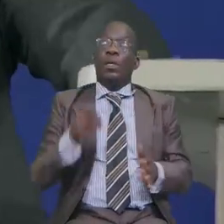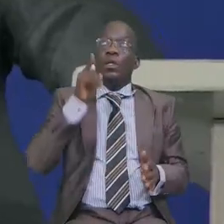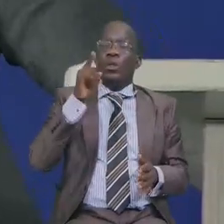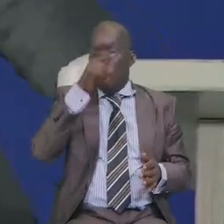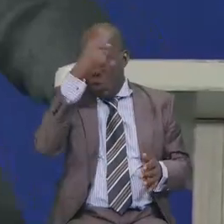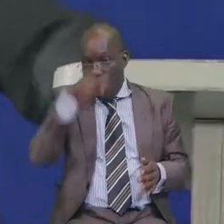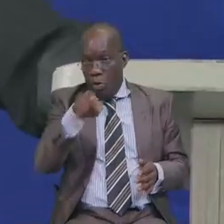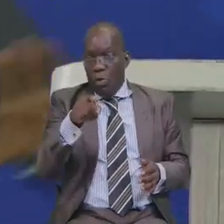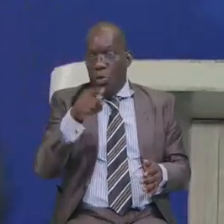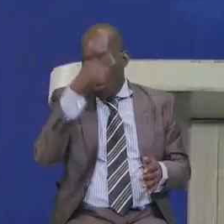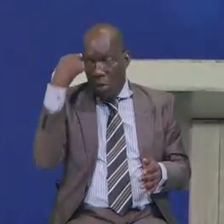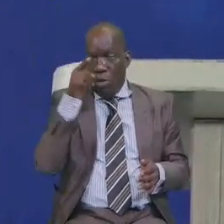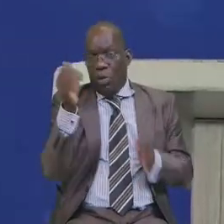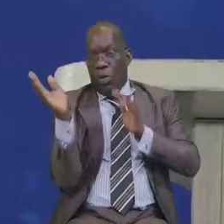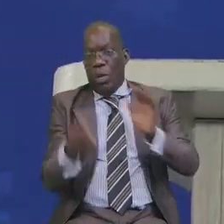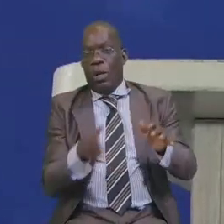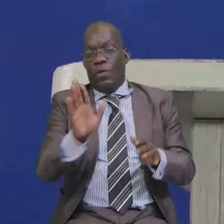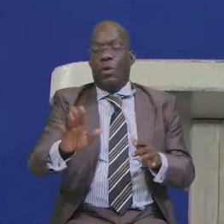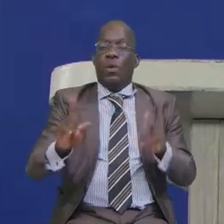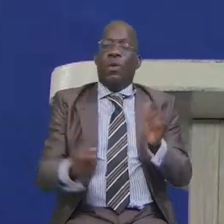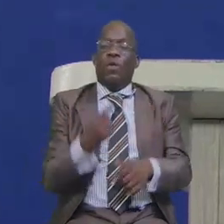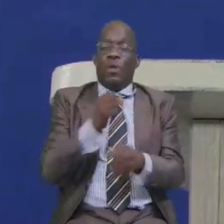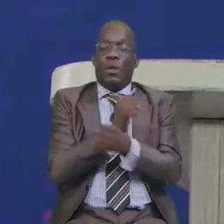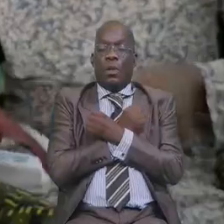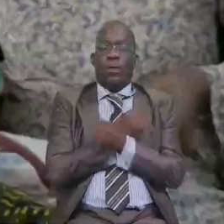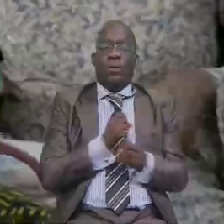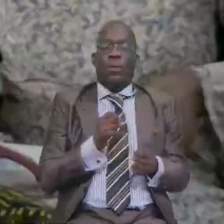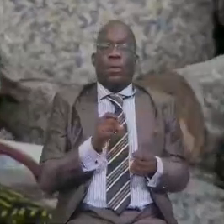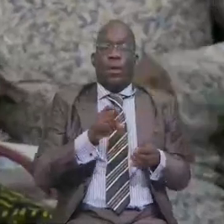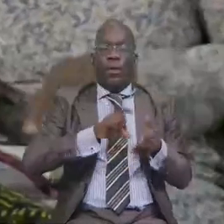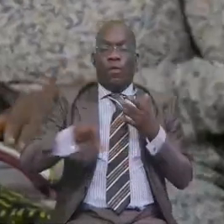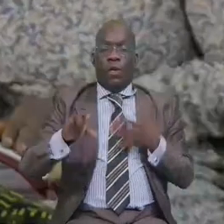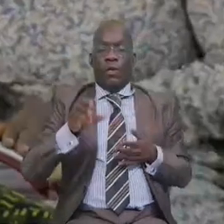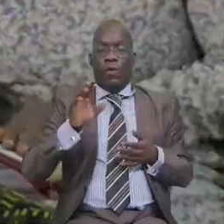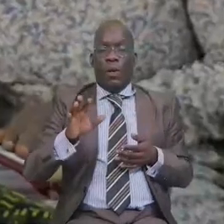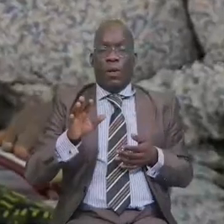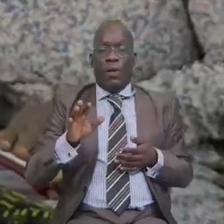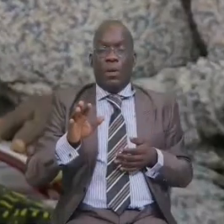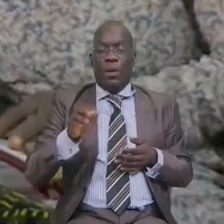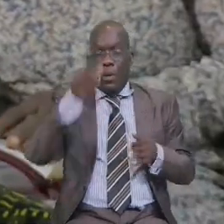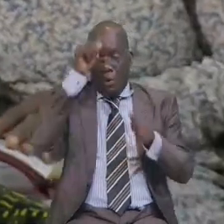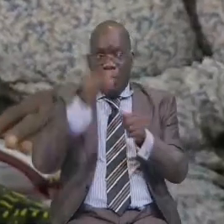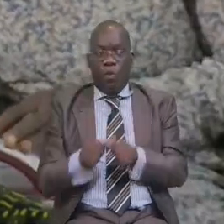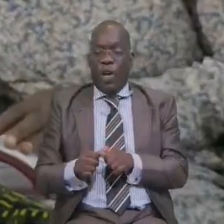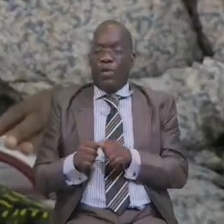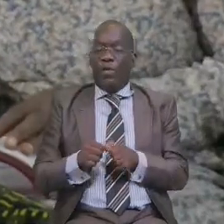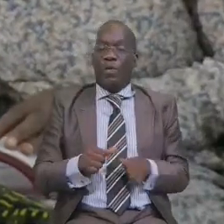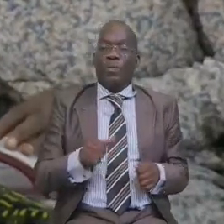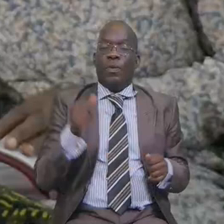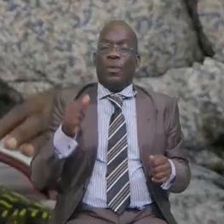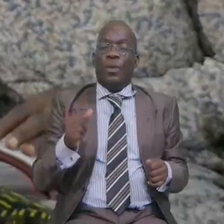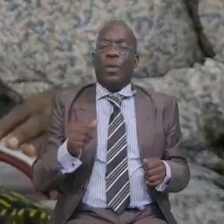amour. Qu'est-ce que nous devons faire? Verset 5. Dans le verset 5, souviens-toi donc d'où tu es tombé.